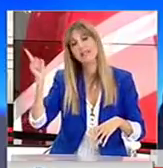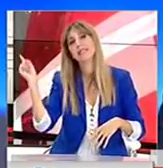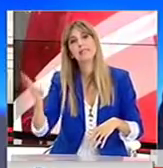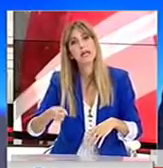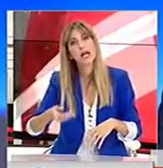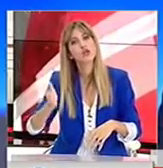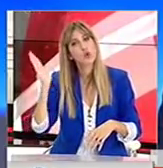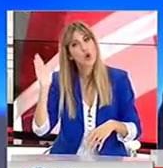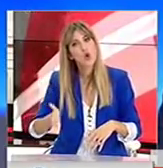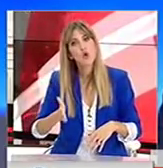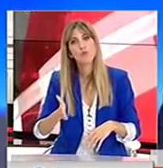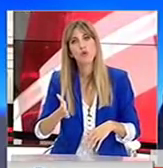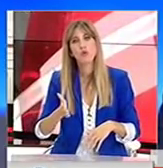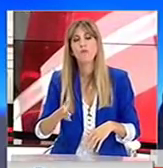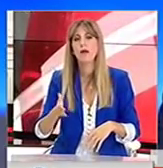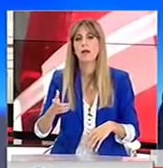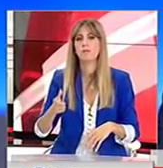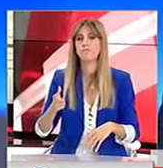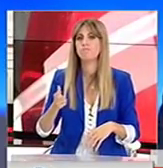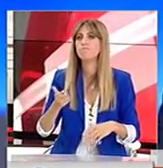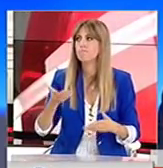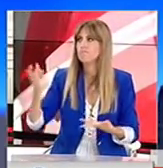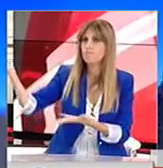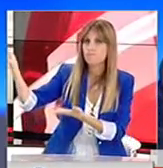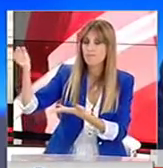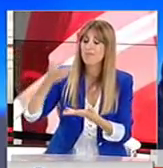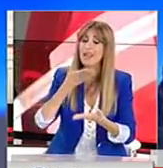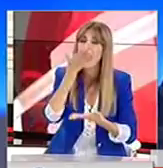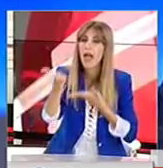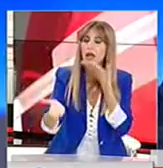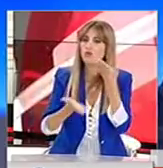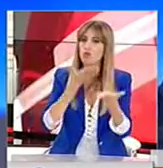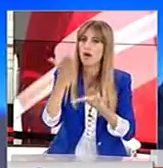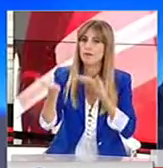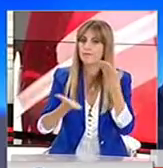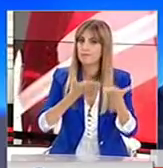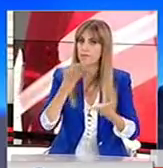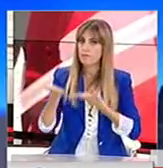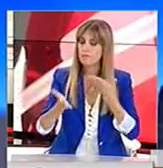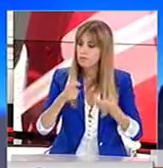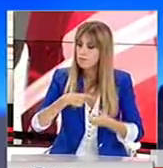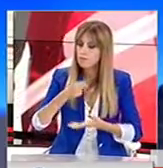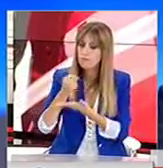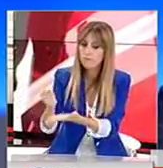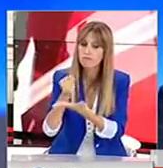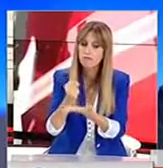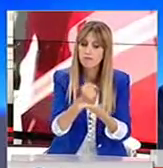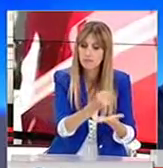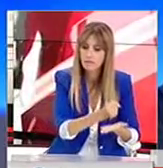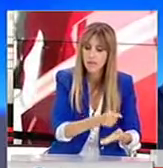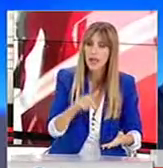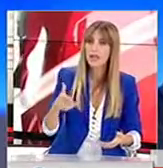δαπανών, που επίσης είναι μια πάρα πολύ σημαντική επιτυχία. Γι' αυτό μπορούμε να πούμε σήμερα ότι το χρέος μας